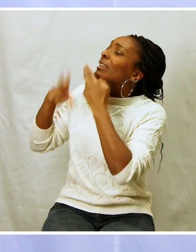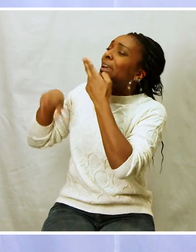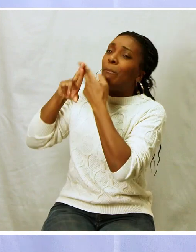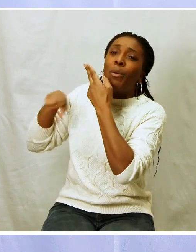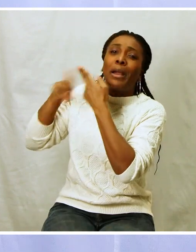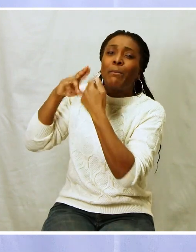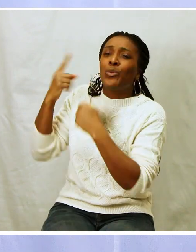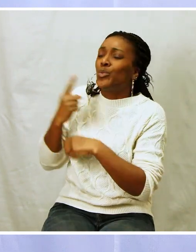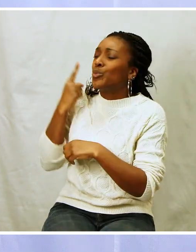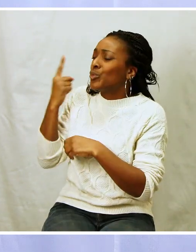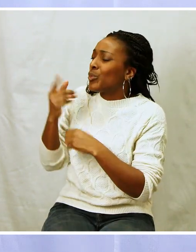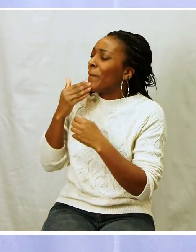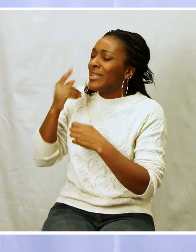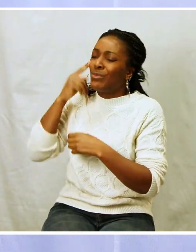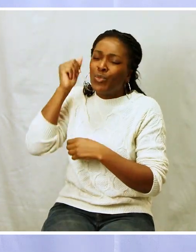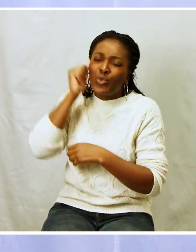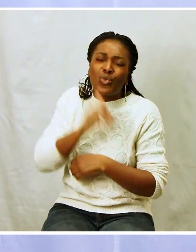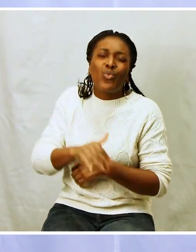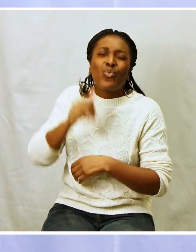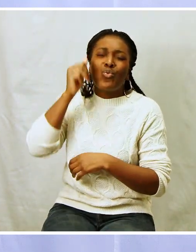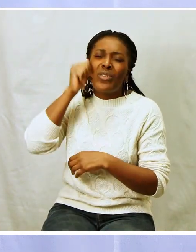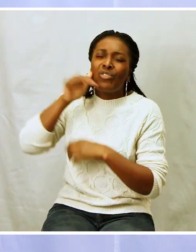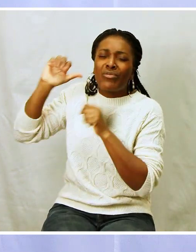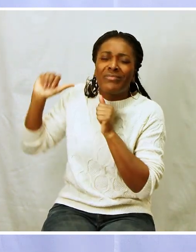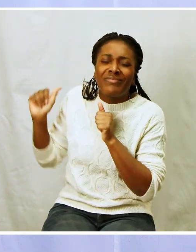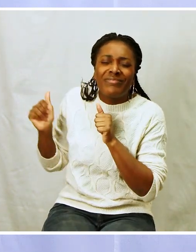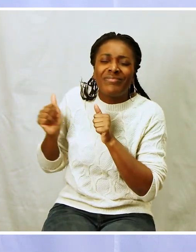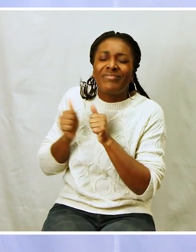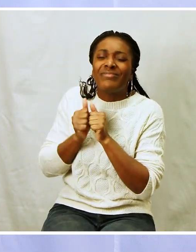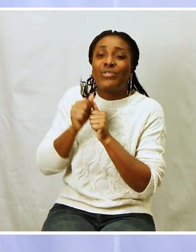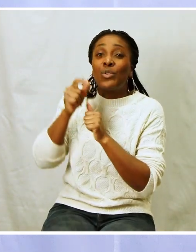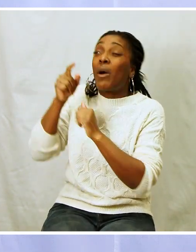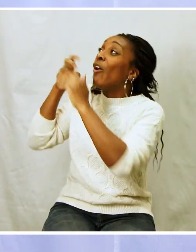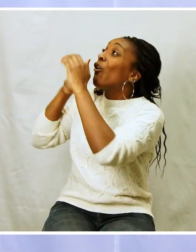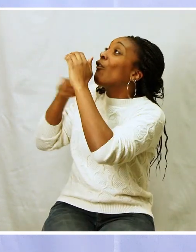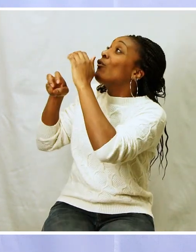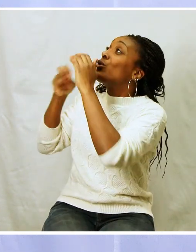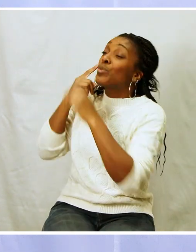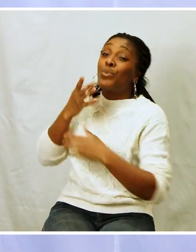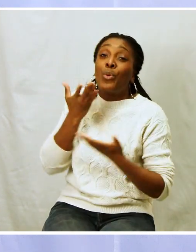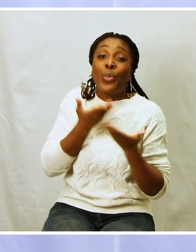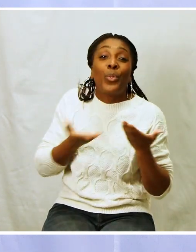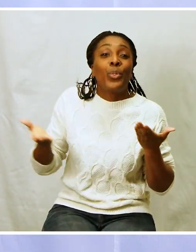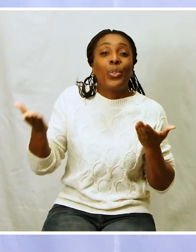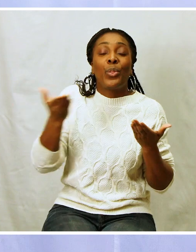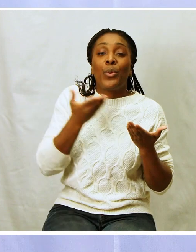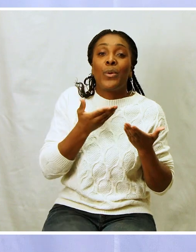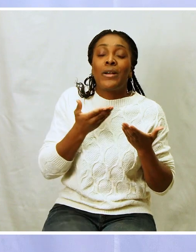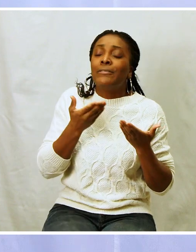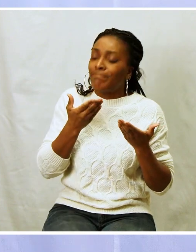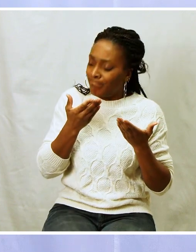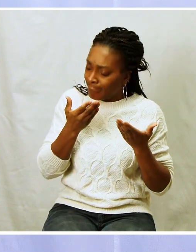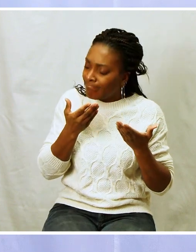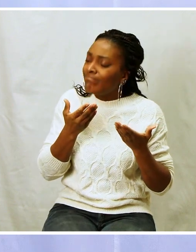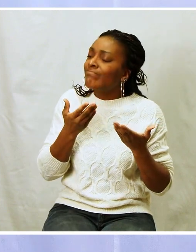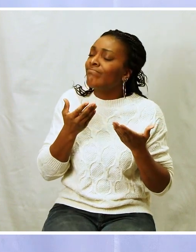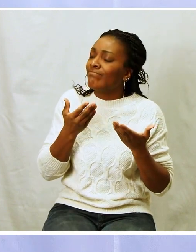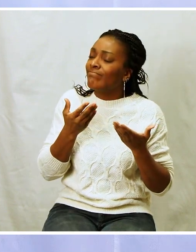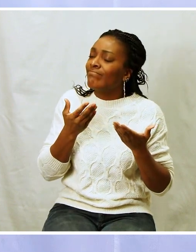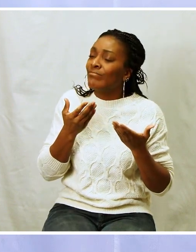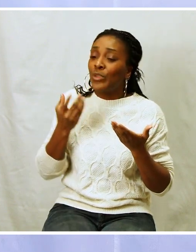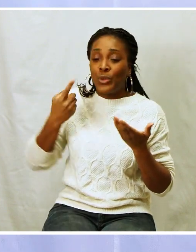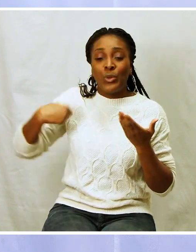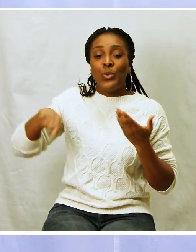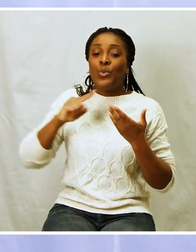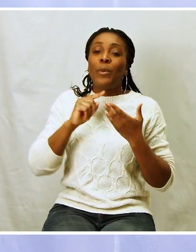Seigneur pour ta présence au quotidien. Merci pour le refuge que tu es pour nous. Merci notre Dieu parce que oui, Seigneur, eh bien tu as fait de nous ce Bethel,